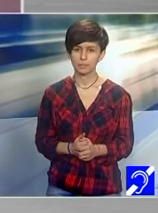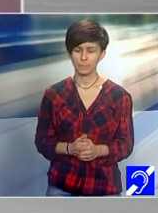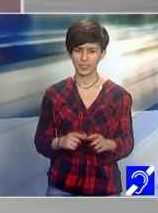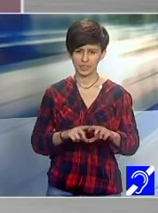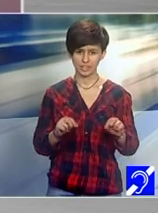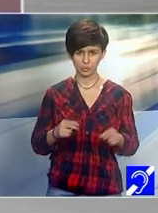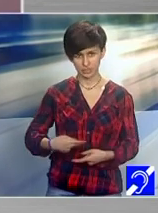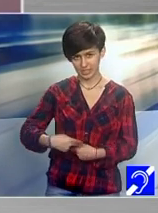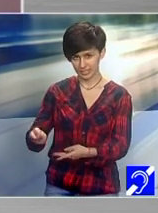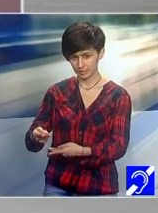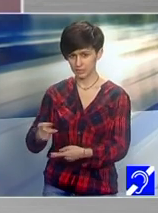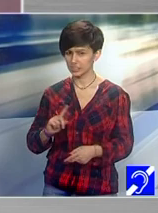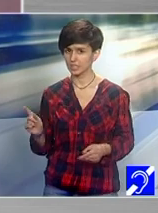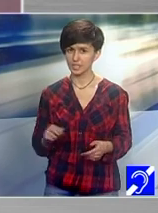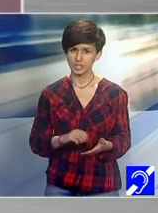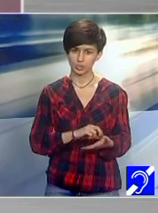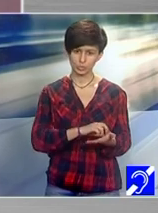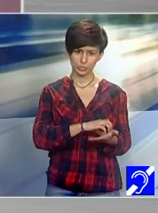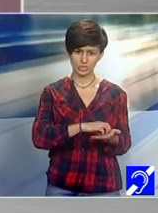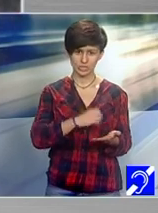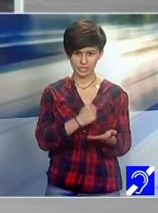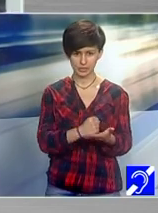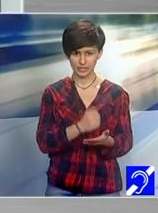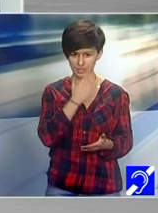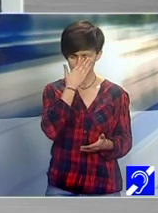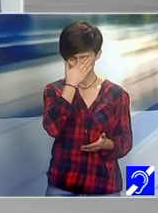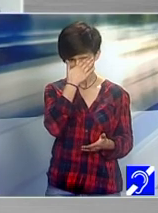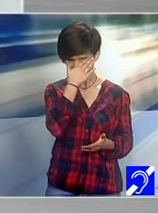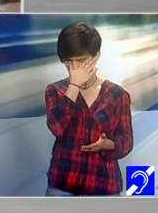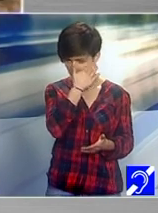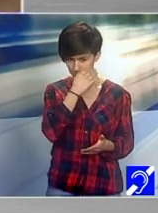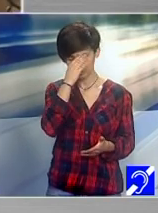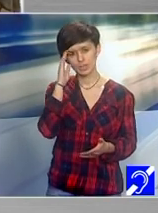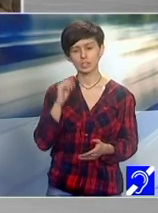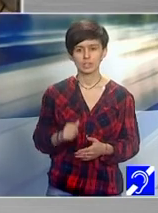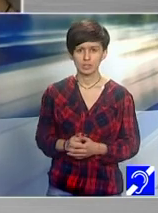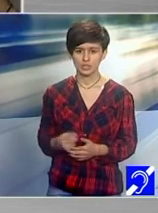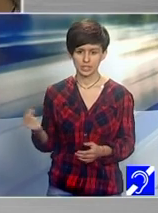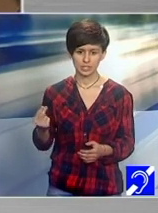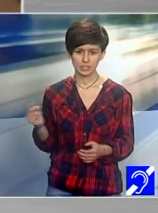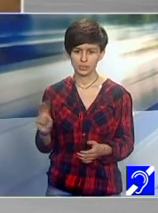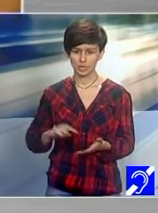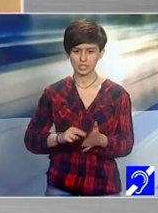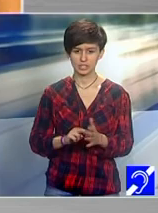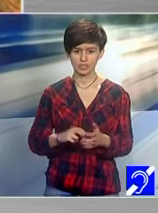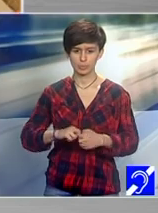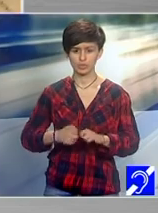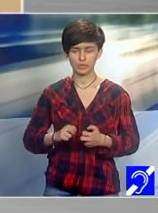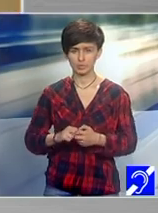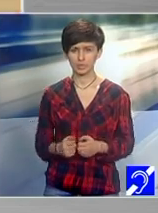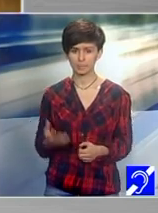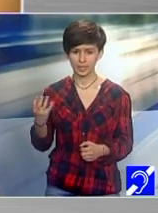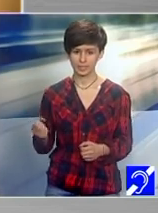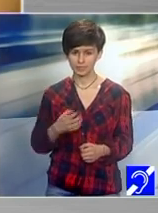mi s-a spus. Deci tipărit emisie este același lucru. Dumneavoastră este domnul președinte? Și de ce n-ați rezolvat problema? Ce